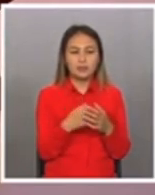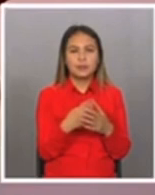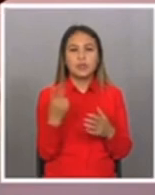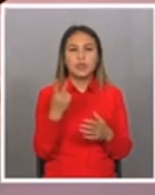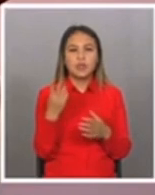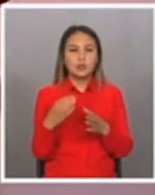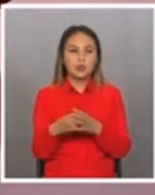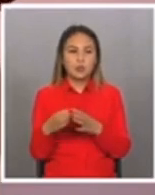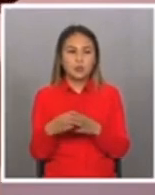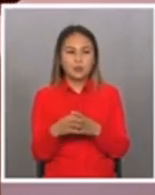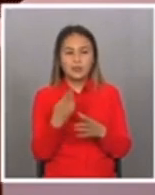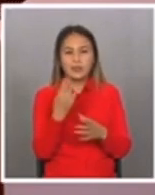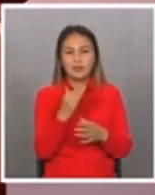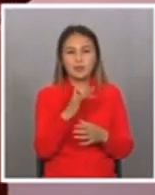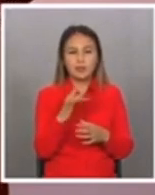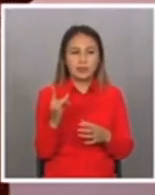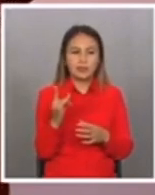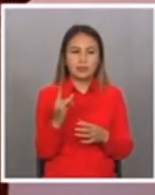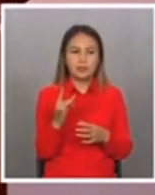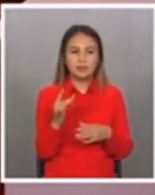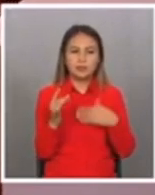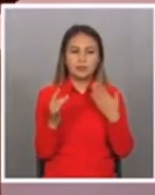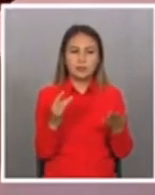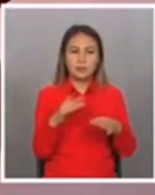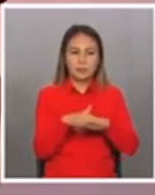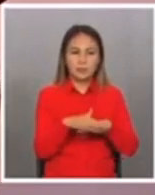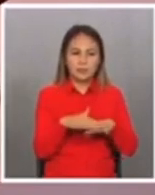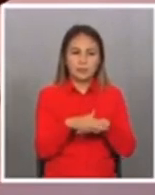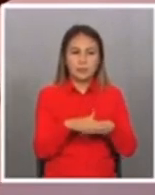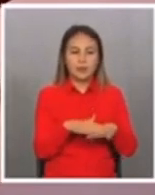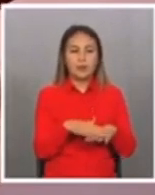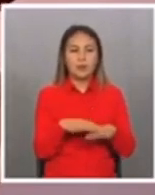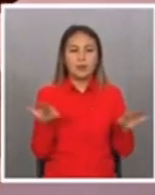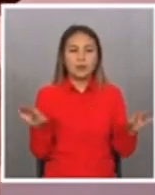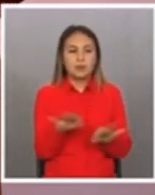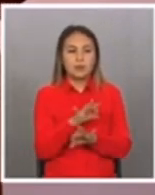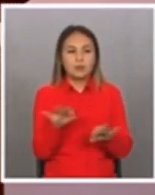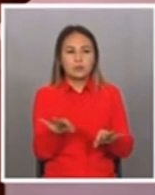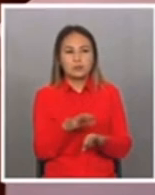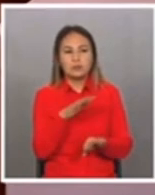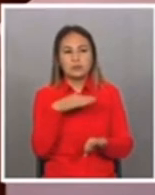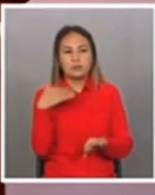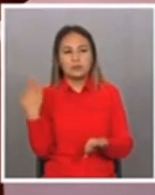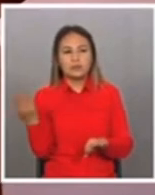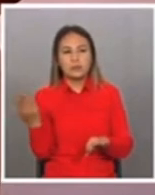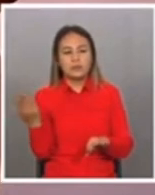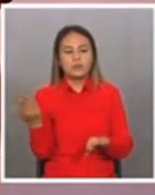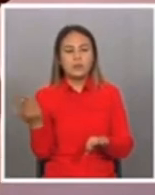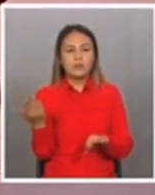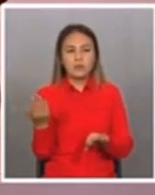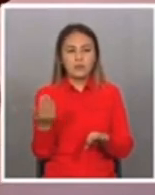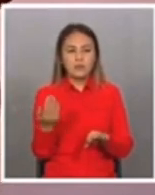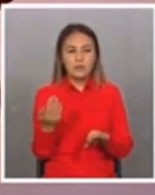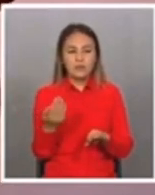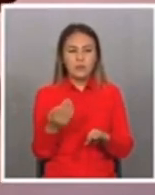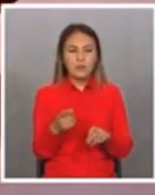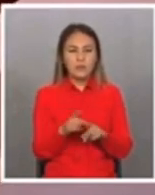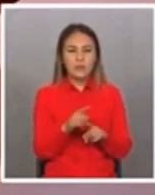топ. Цифр бірінші топ. Концерт екінші топқа кетеді.